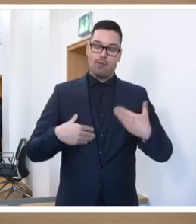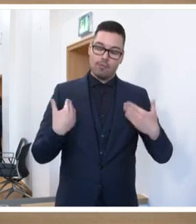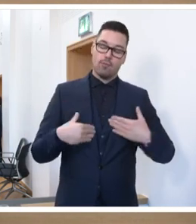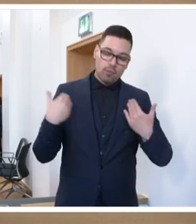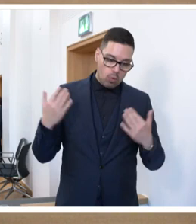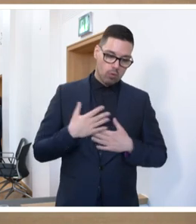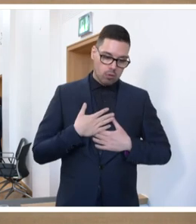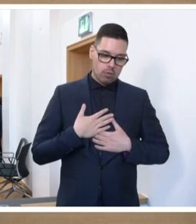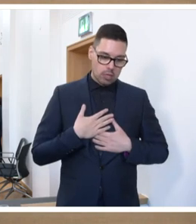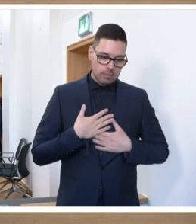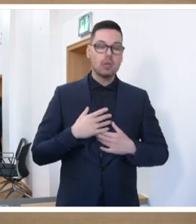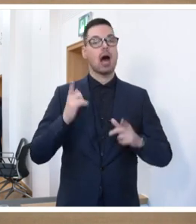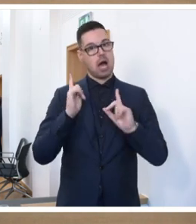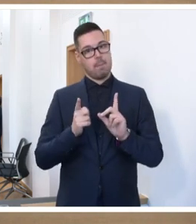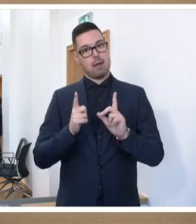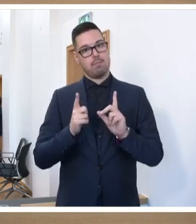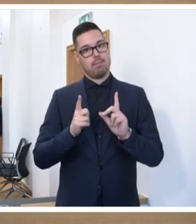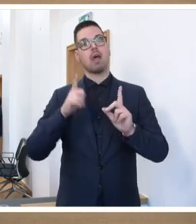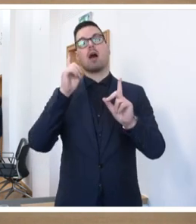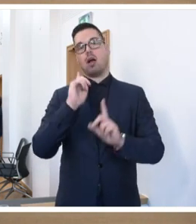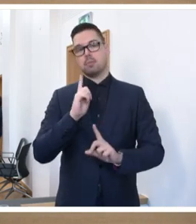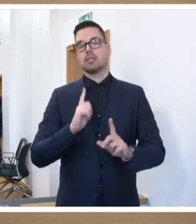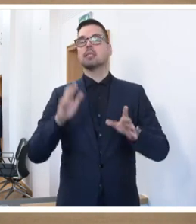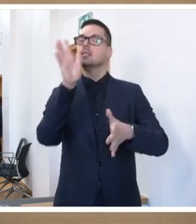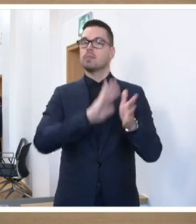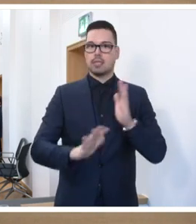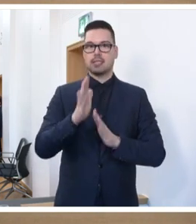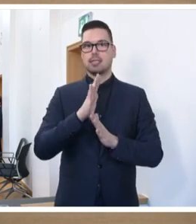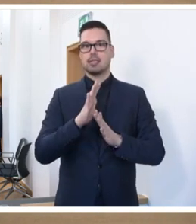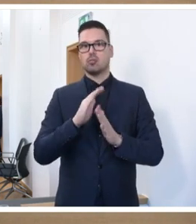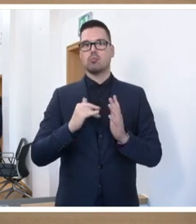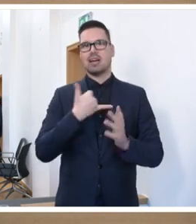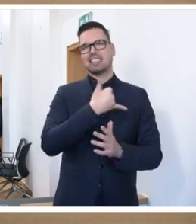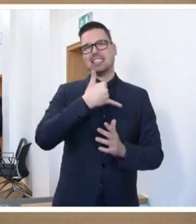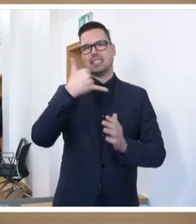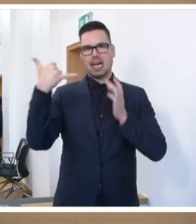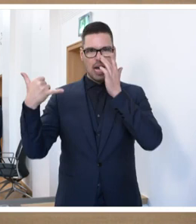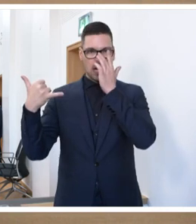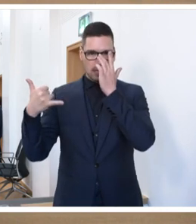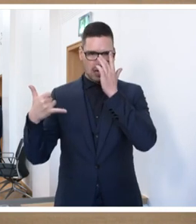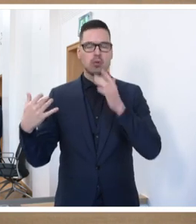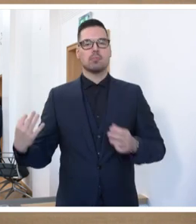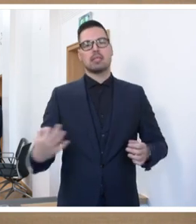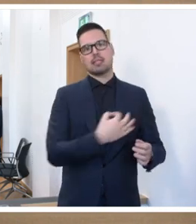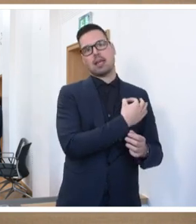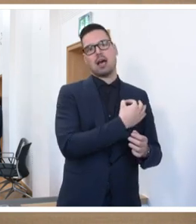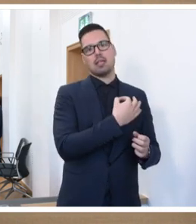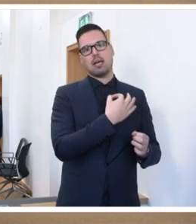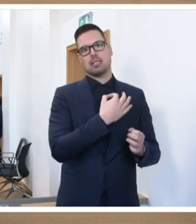Aber es wurde uns bestätigt, es wurde ausgeführt, dass generell über das Jahr hinweg ist auch im Saarland eine